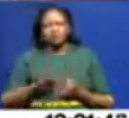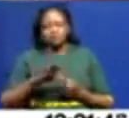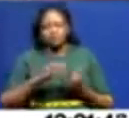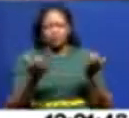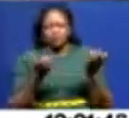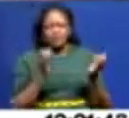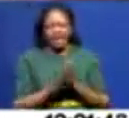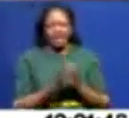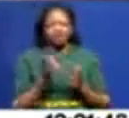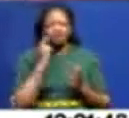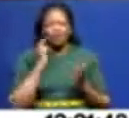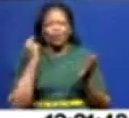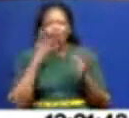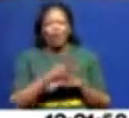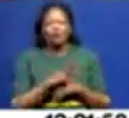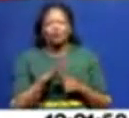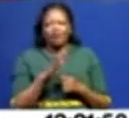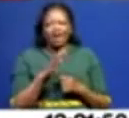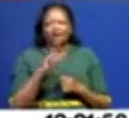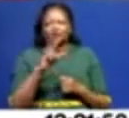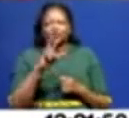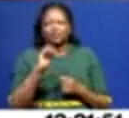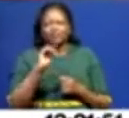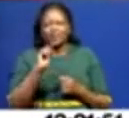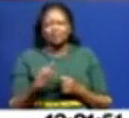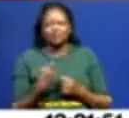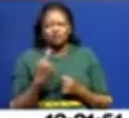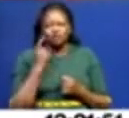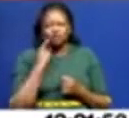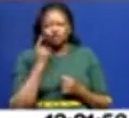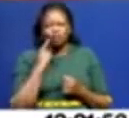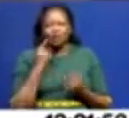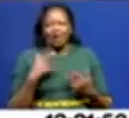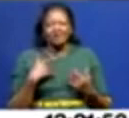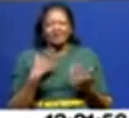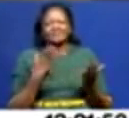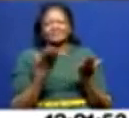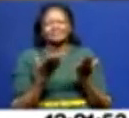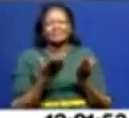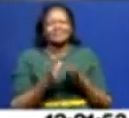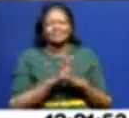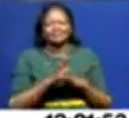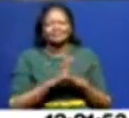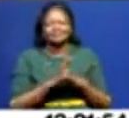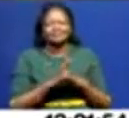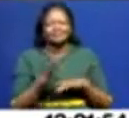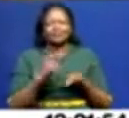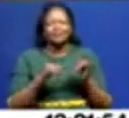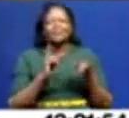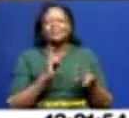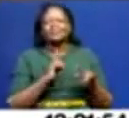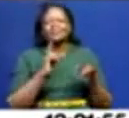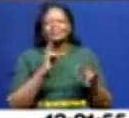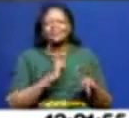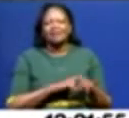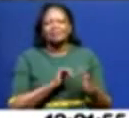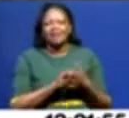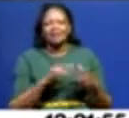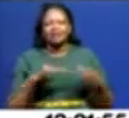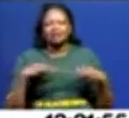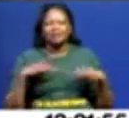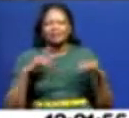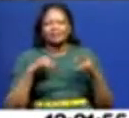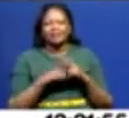maduka zaidi ya 20,000, umekuwa na shughuli nyingi tangu mapumziko hayo